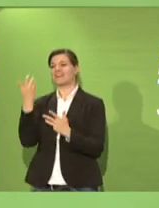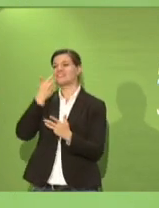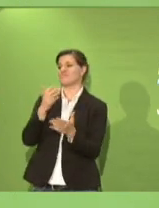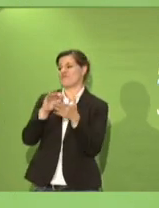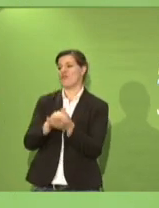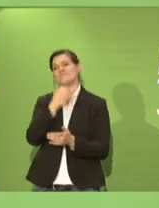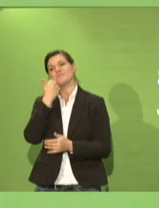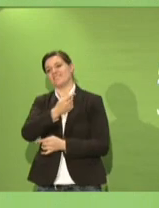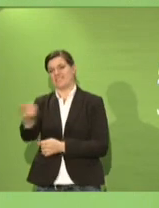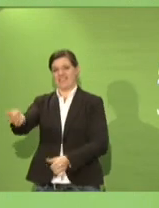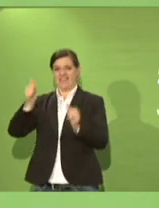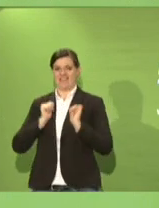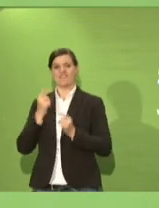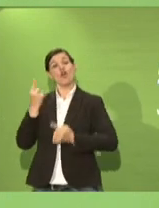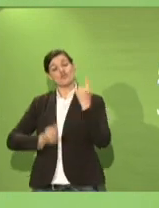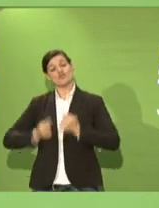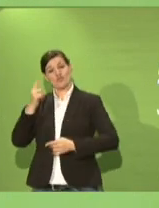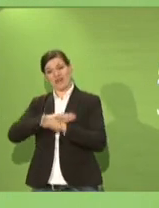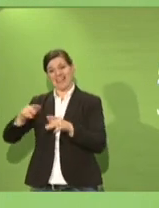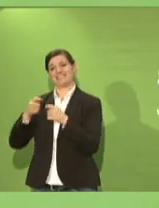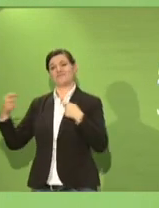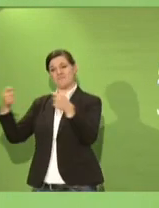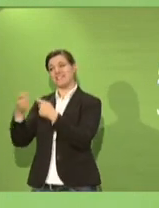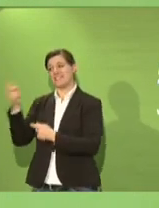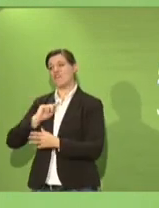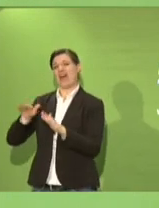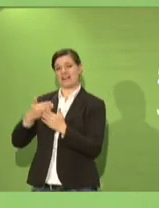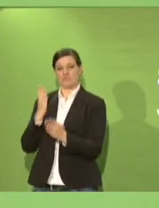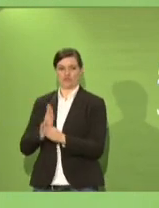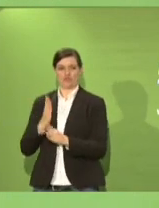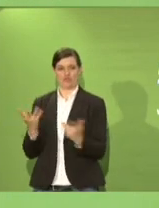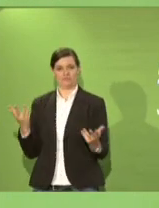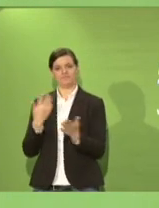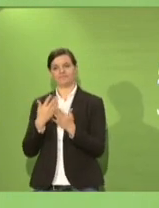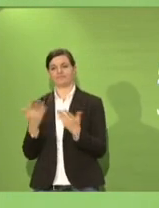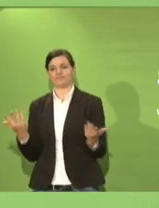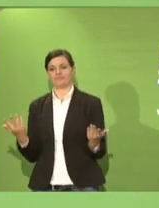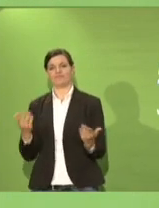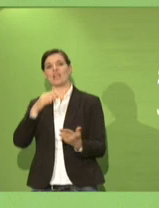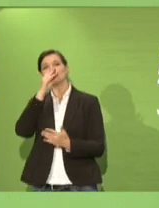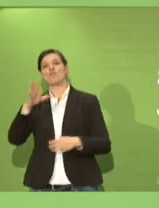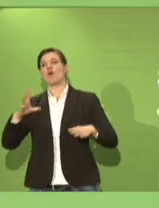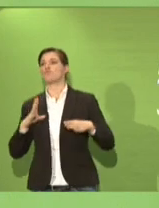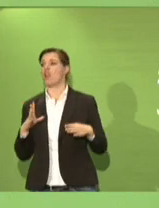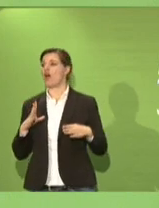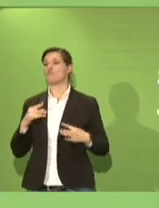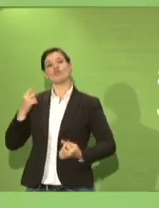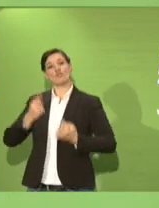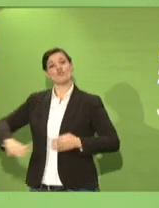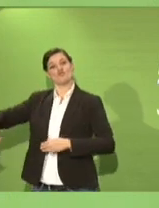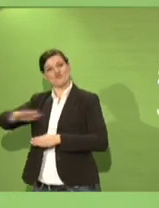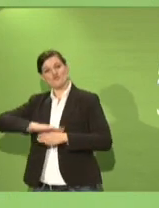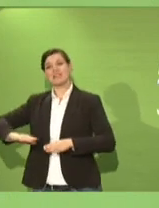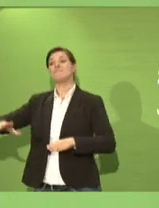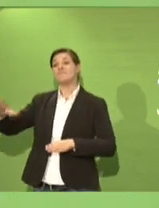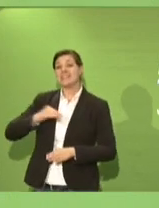Die grünen Landesverbände haben ja Angebote gemacht, wie man Sommerurlaub im Grünen mit Wahlkampf für die Grünen verbinden